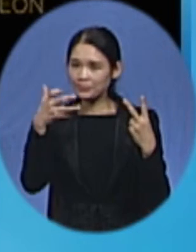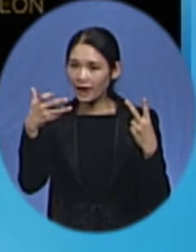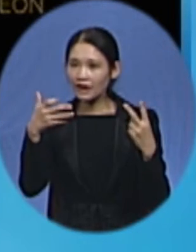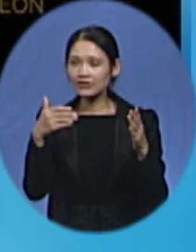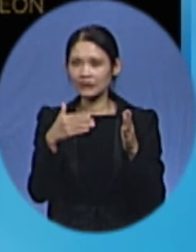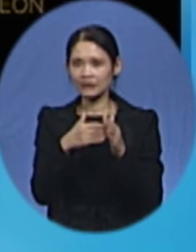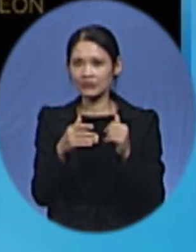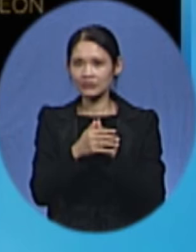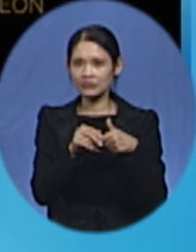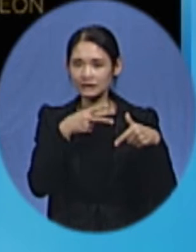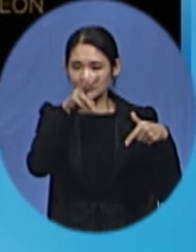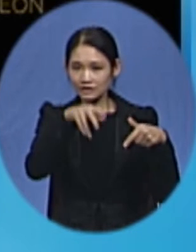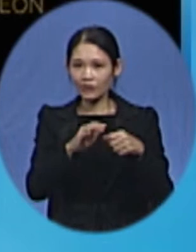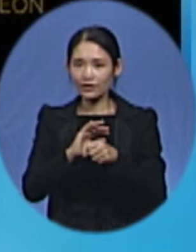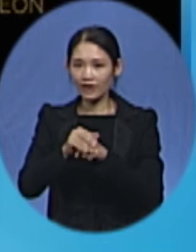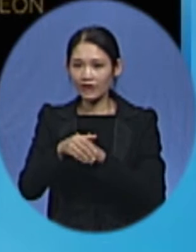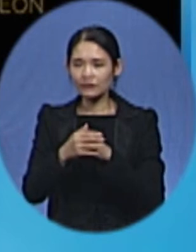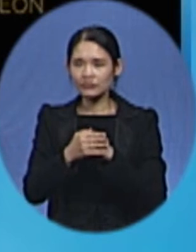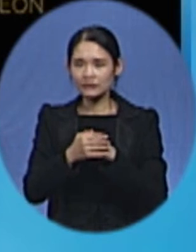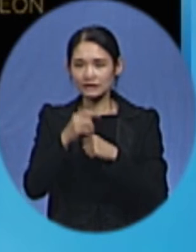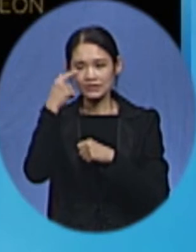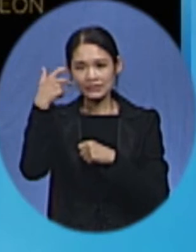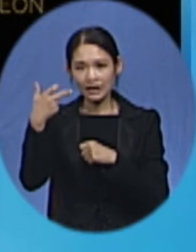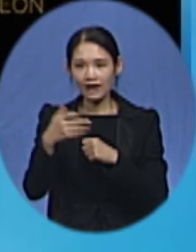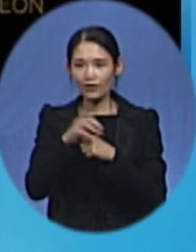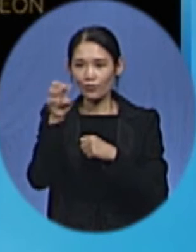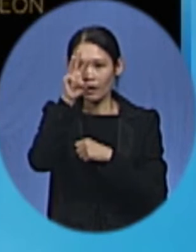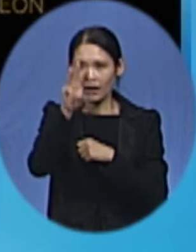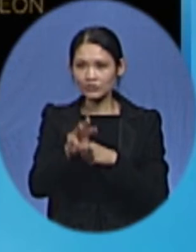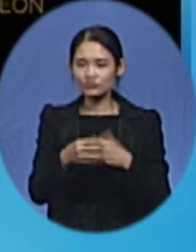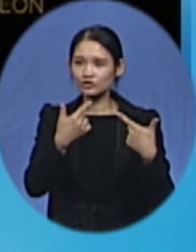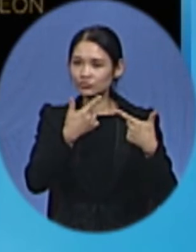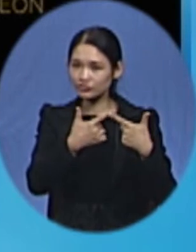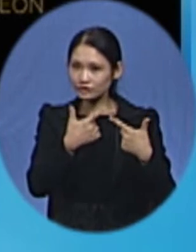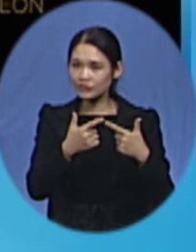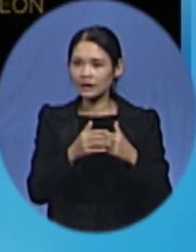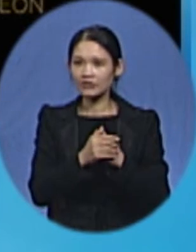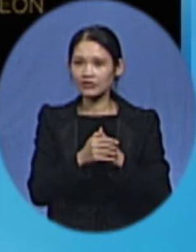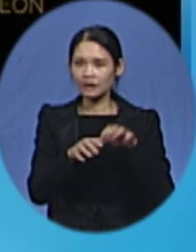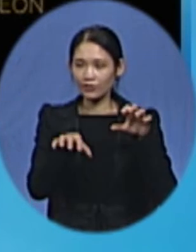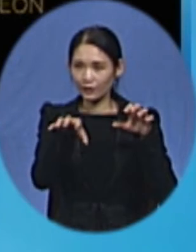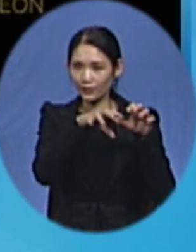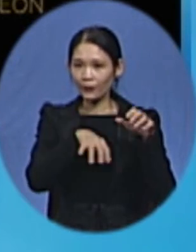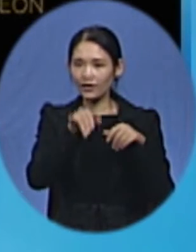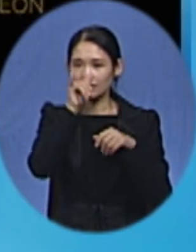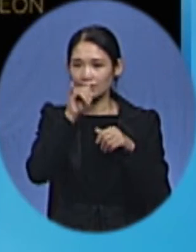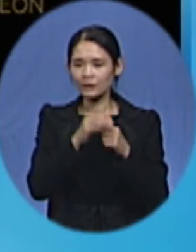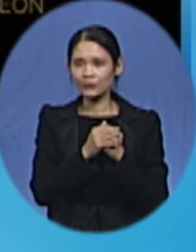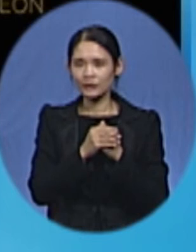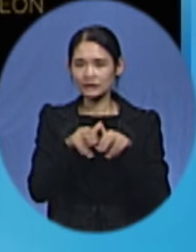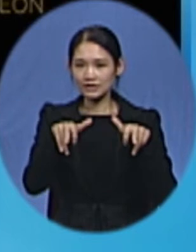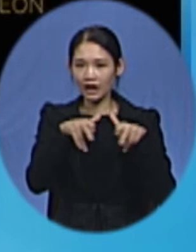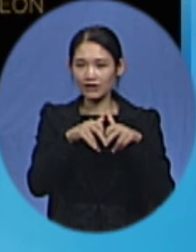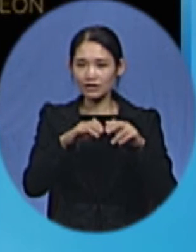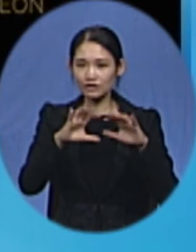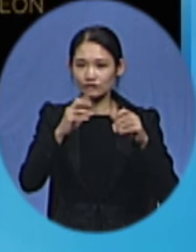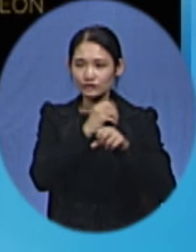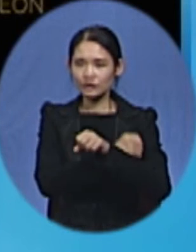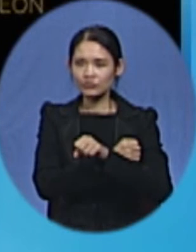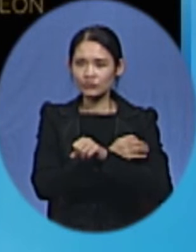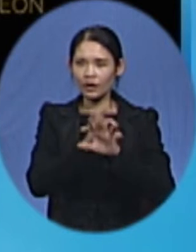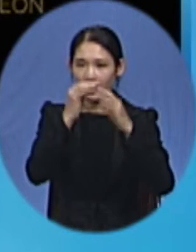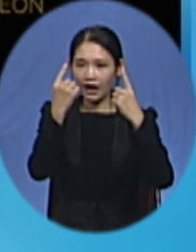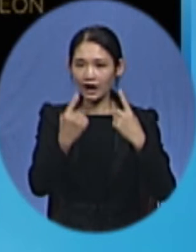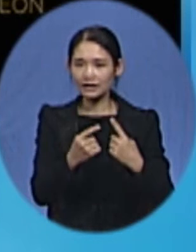18일까지 인천, 대구, 일산, 광주, 부산에서 펼쳐지며 장애인 및 국가유공자